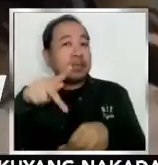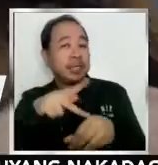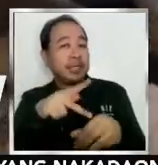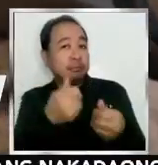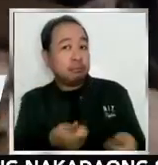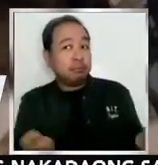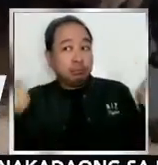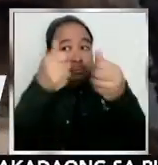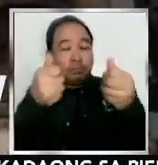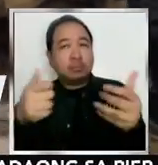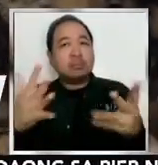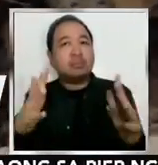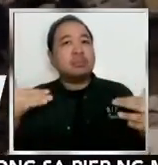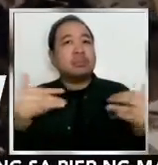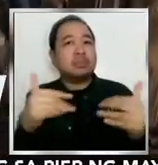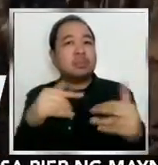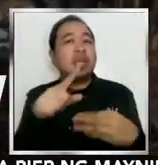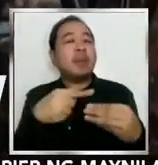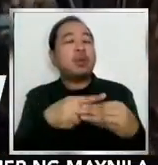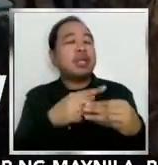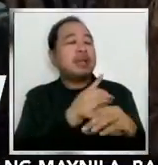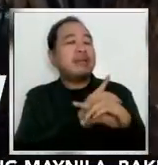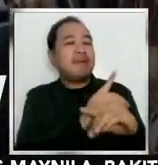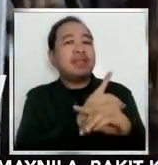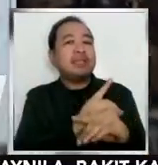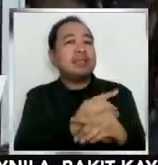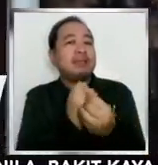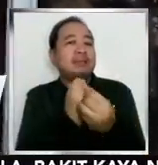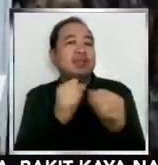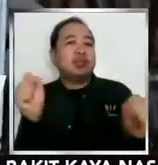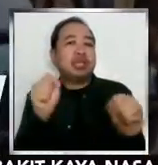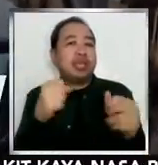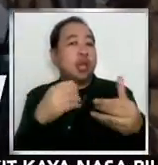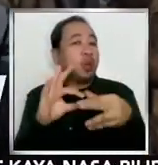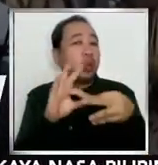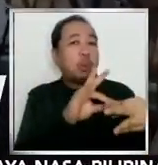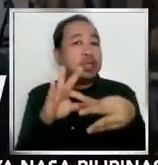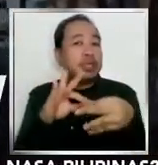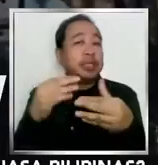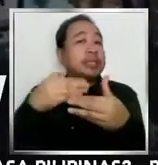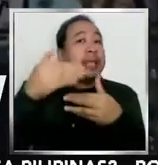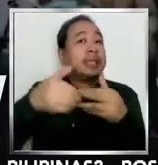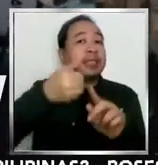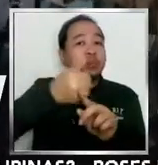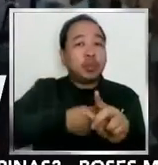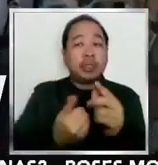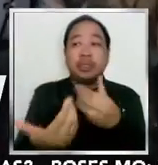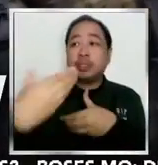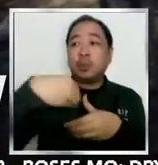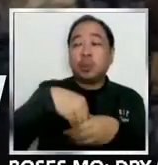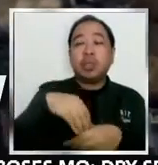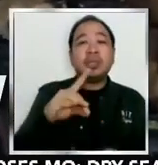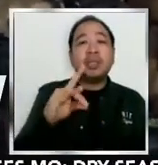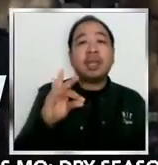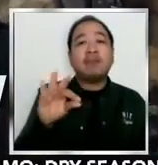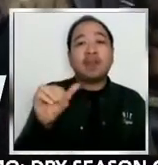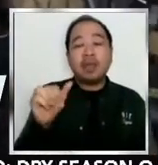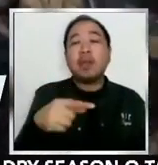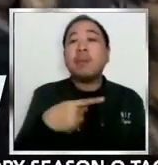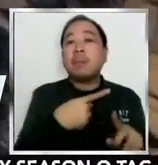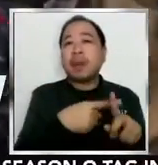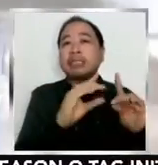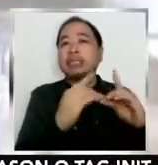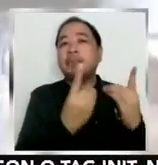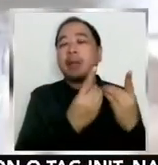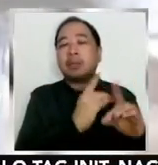defense and security cooperation sa darating na Abril na lalahukan ng foreign affairs at defense secretaries ng dalawang